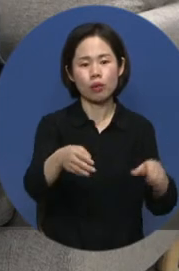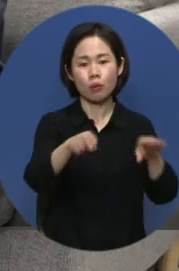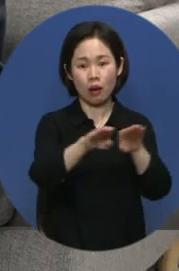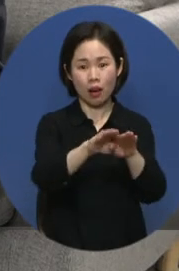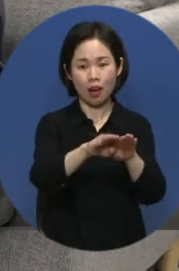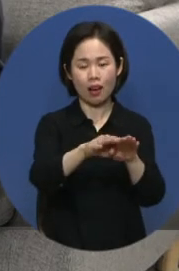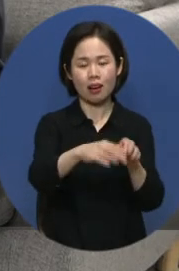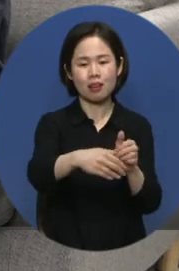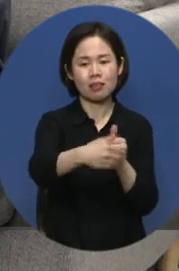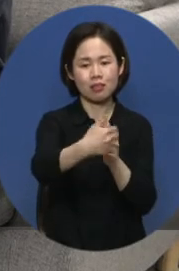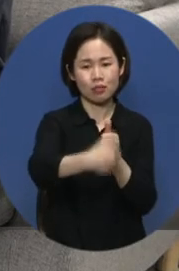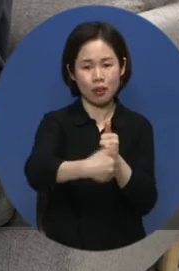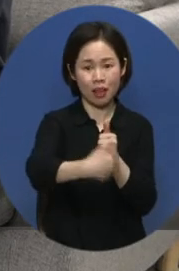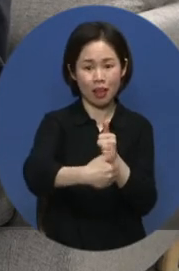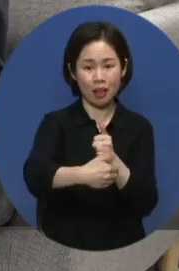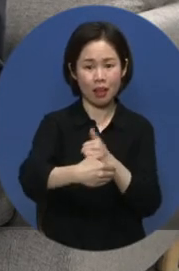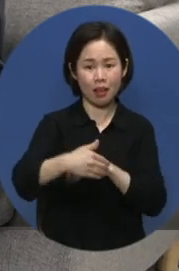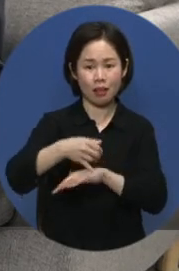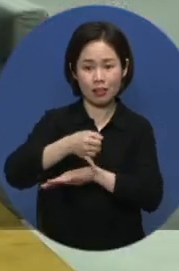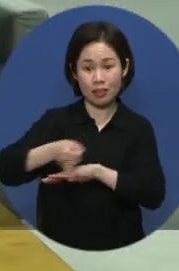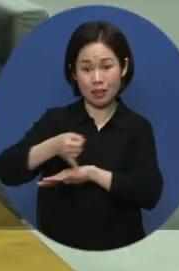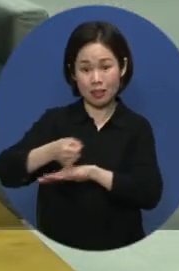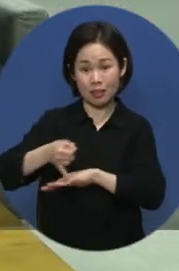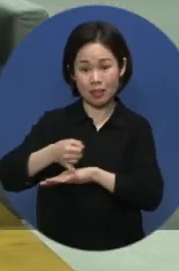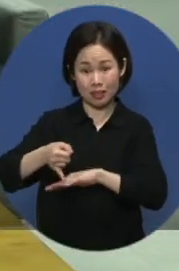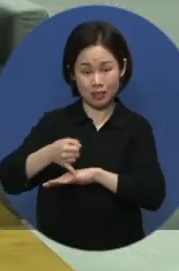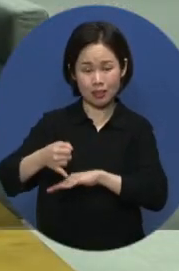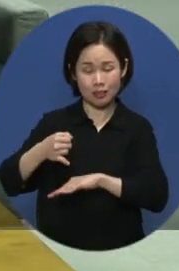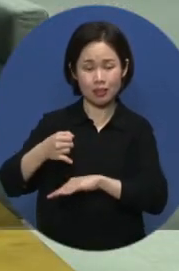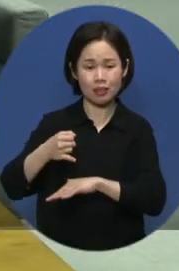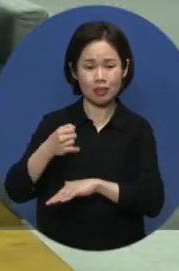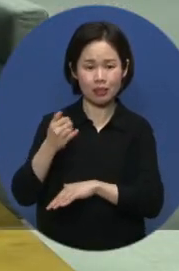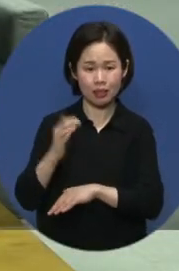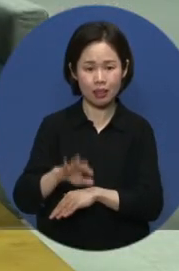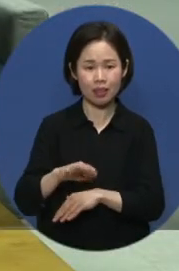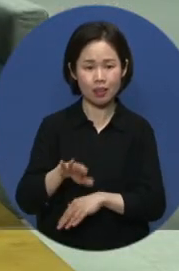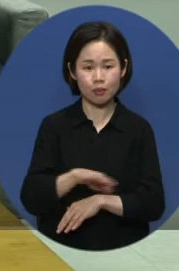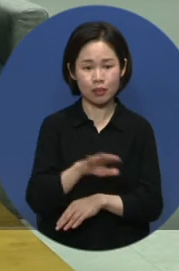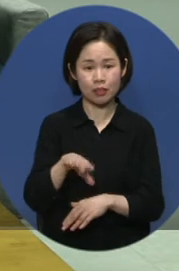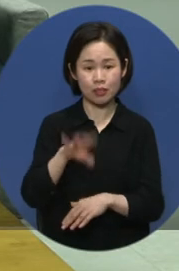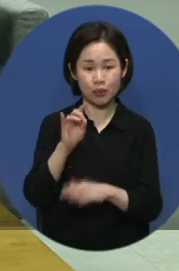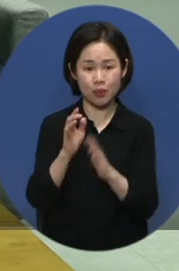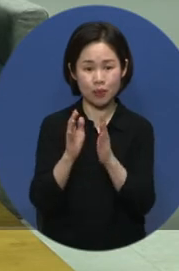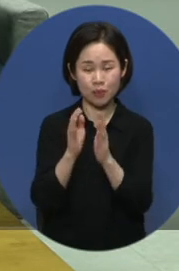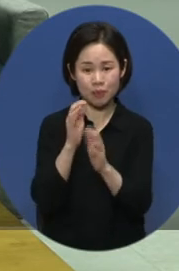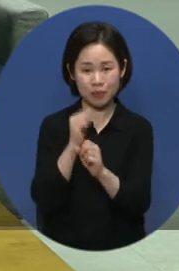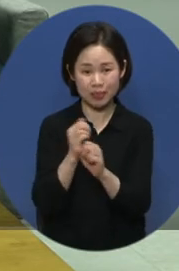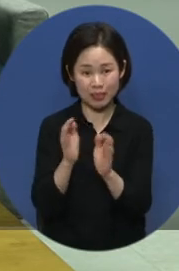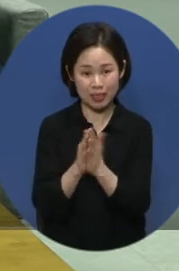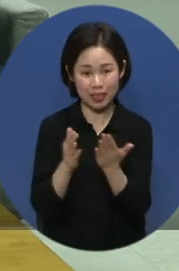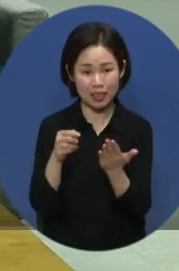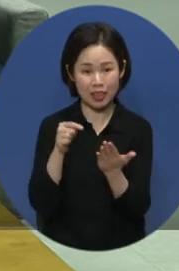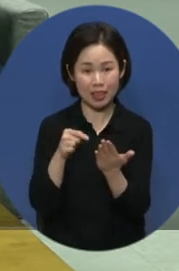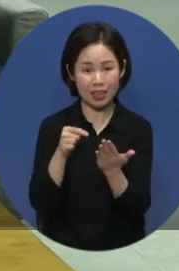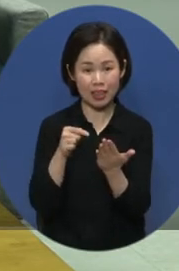외부 기관에서 이제 의뢰를 받아서 작업을 하는데 저희가 처음으로 만든 책이